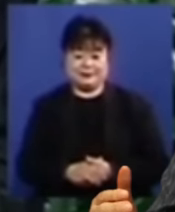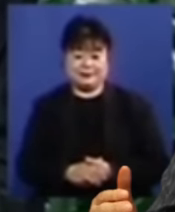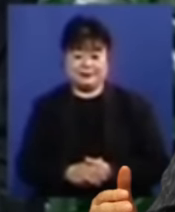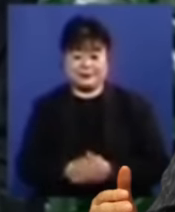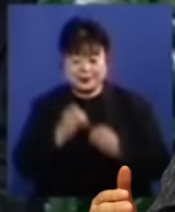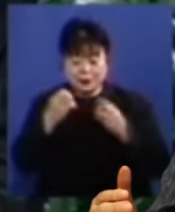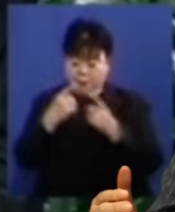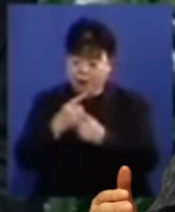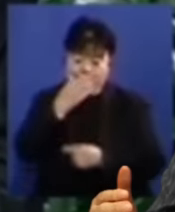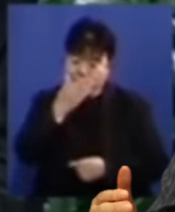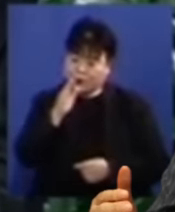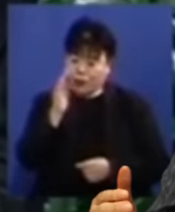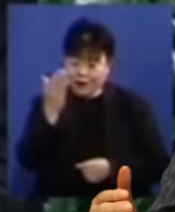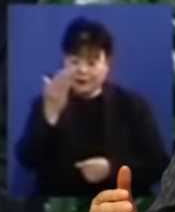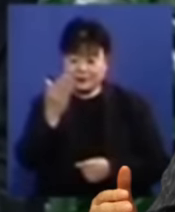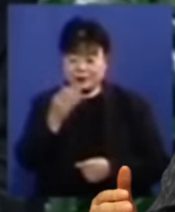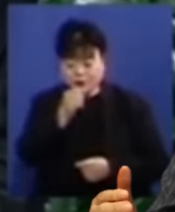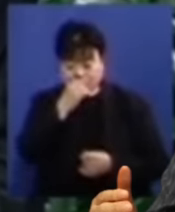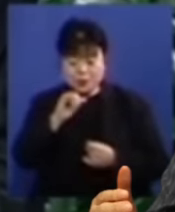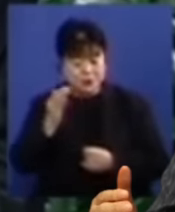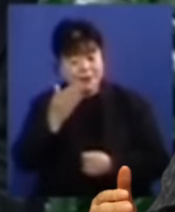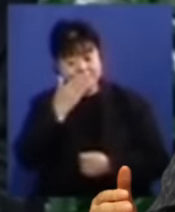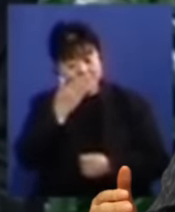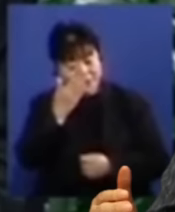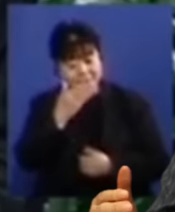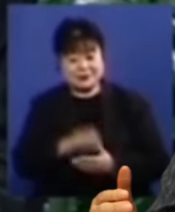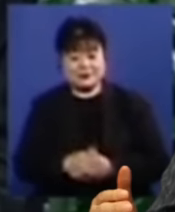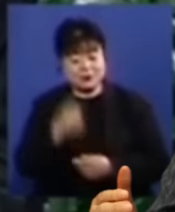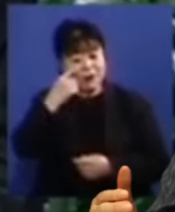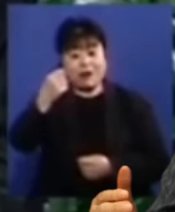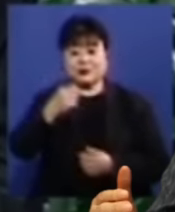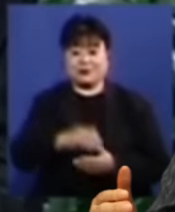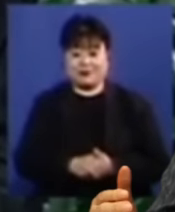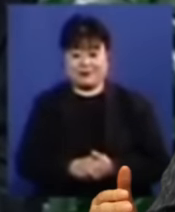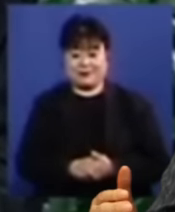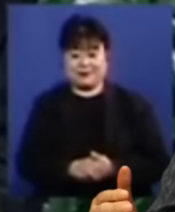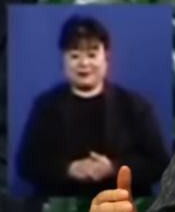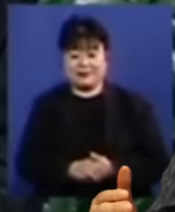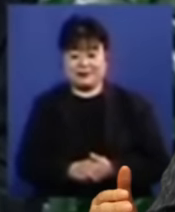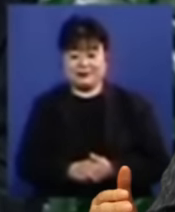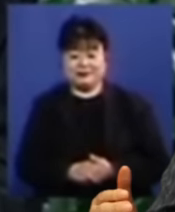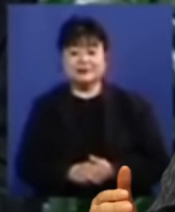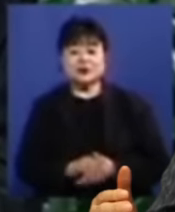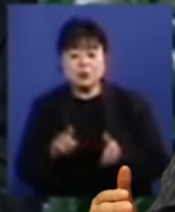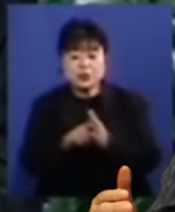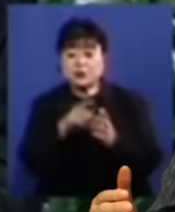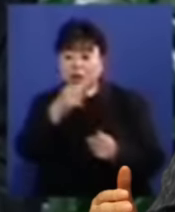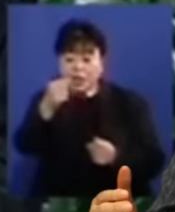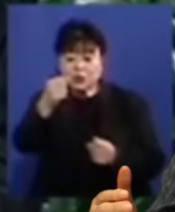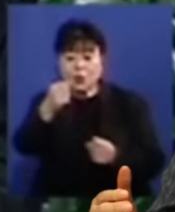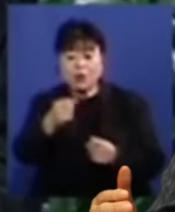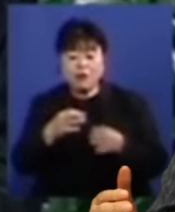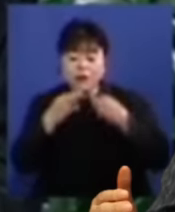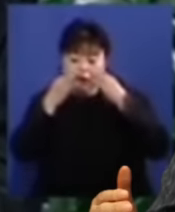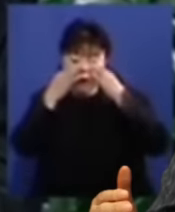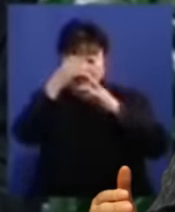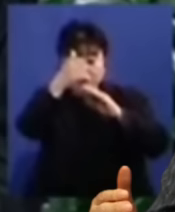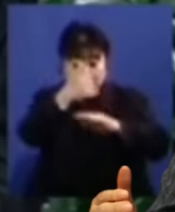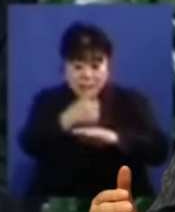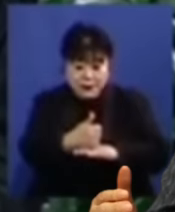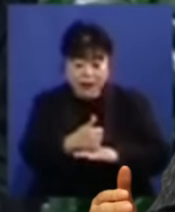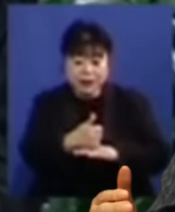새 사람이 되고 좋은 사람이 될 수 있다. 그렇게 신념을 가지고 노력한 결과에